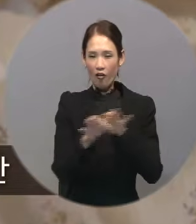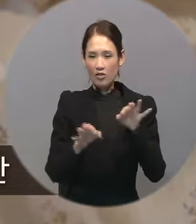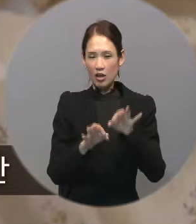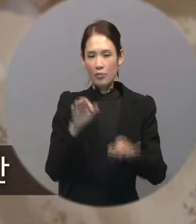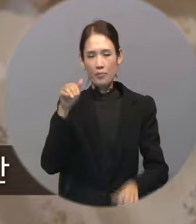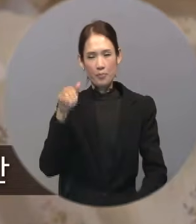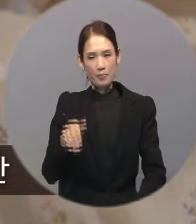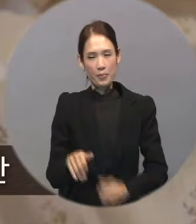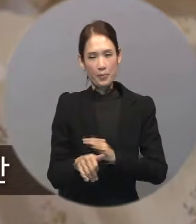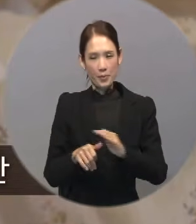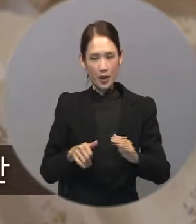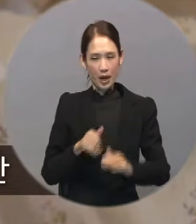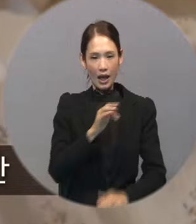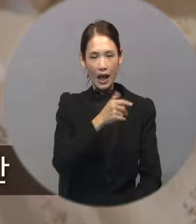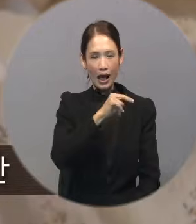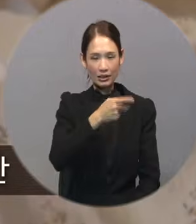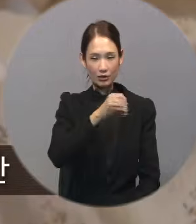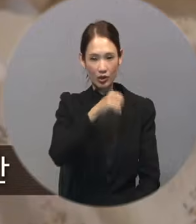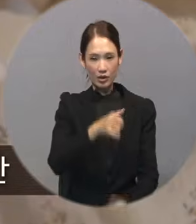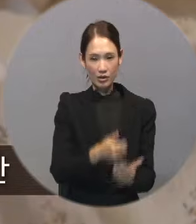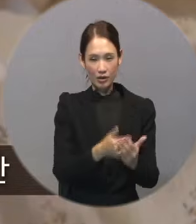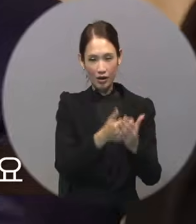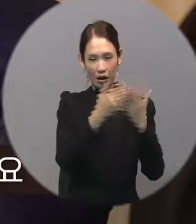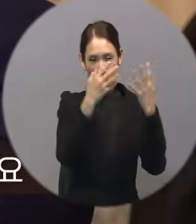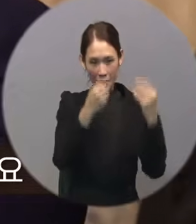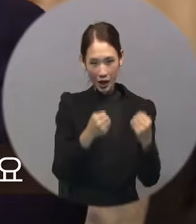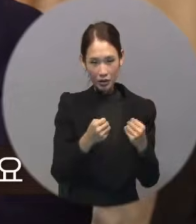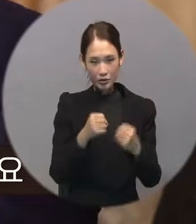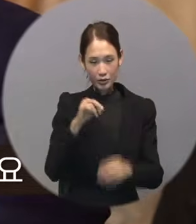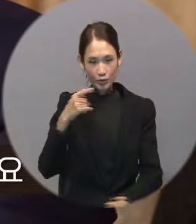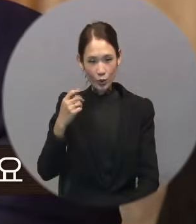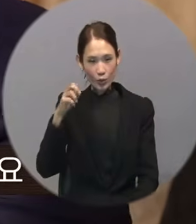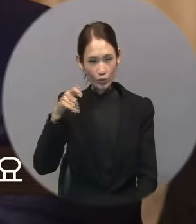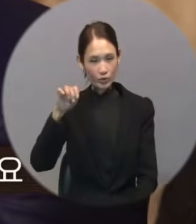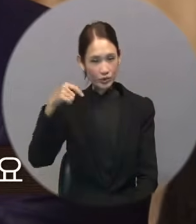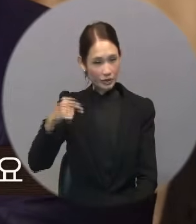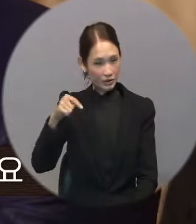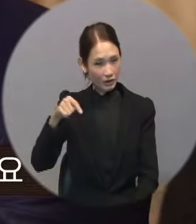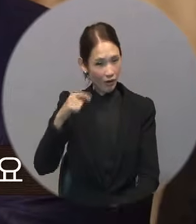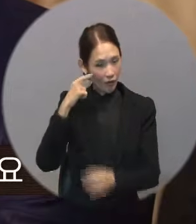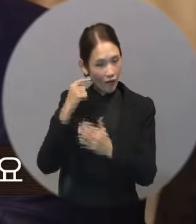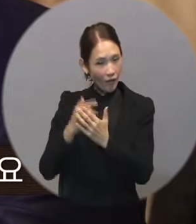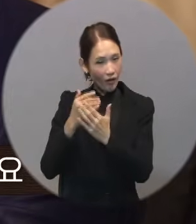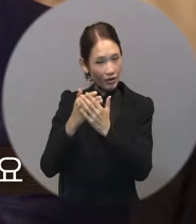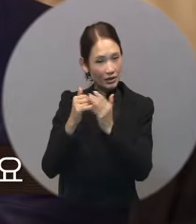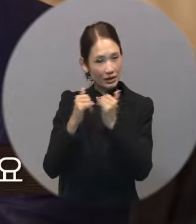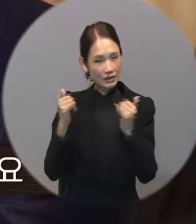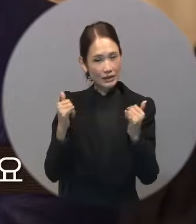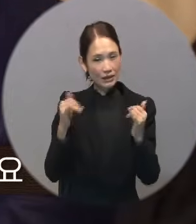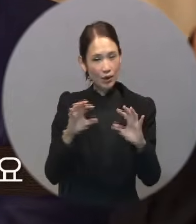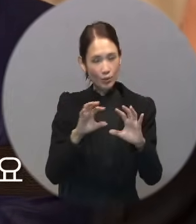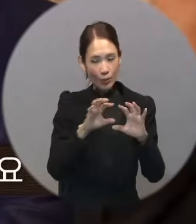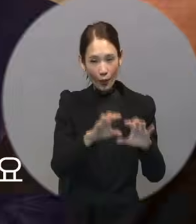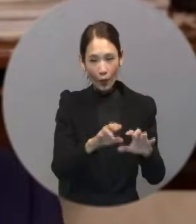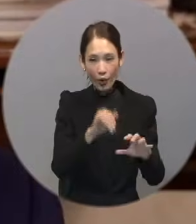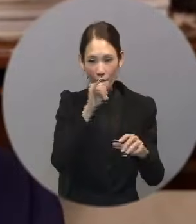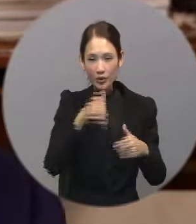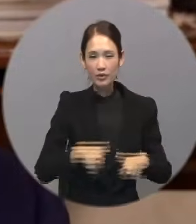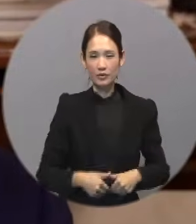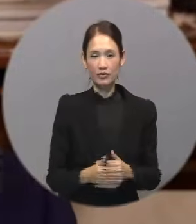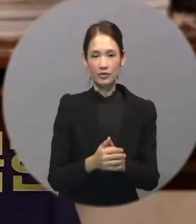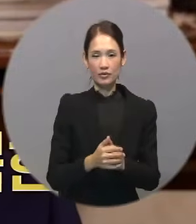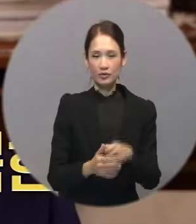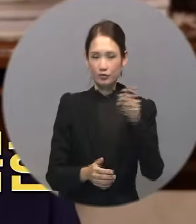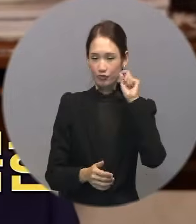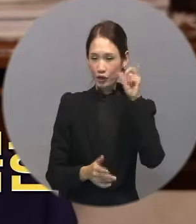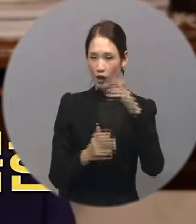때문에 하드웨어를 개발하는 데는 많은 경제력이 들어가지만 소프트웨어를 개발하는 데는 인재들이 들어가면 되거든요. 그래서 북한은